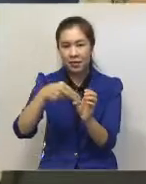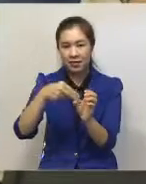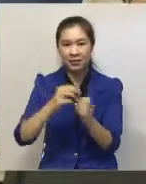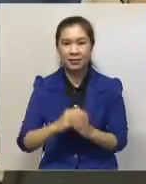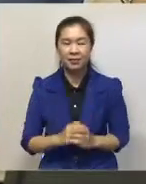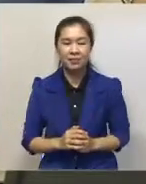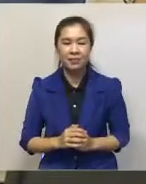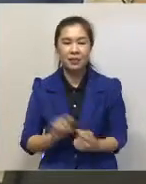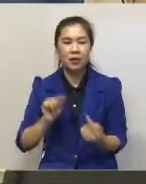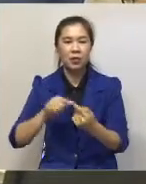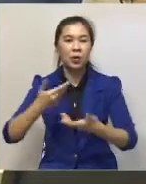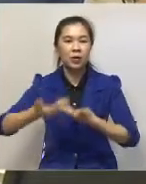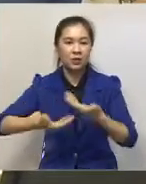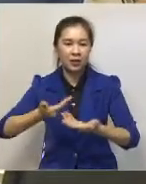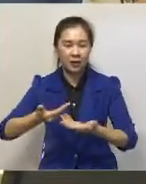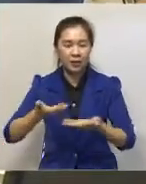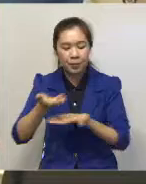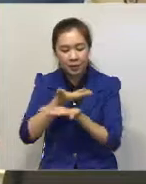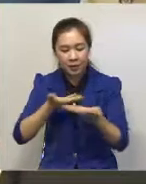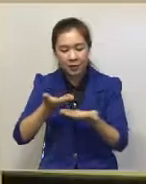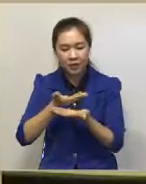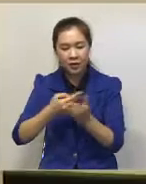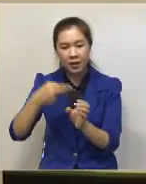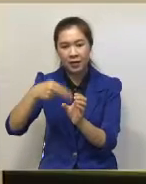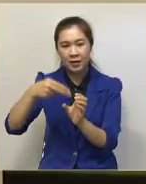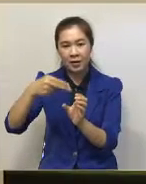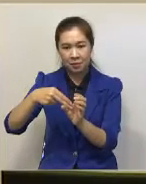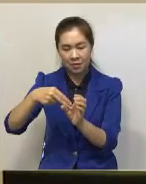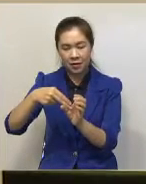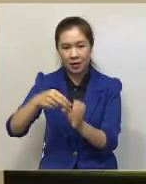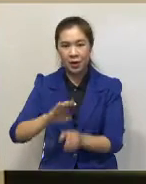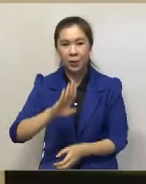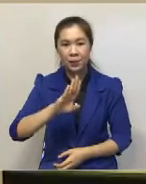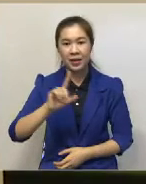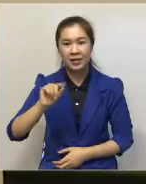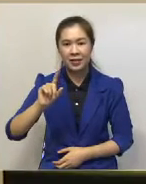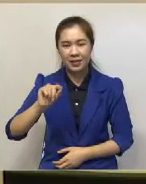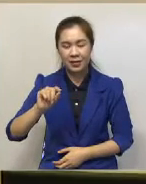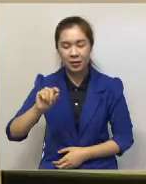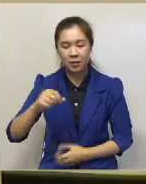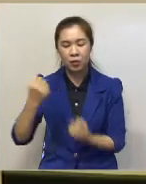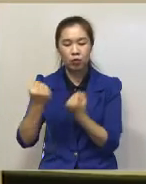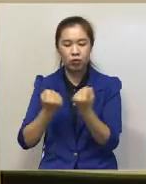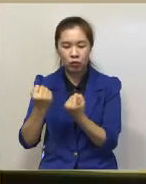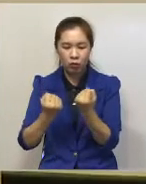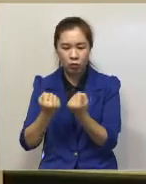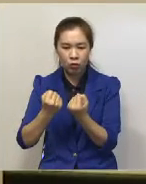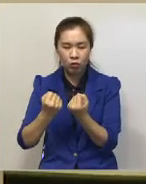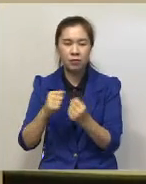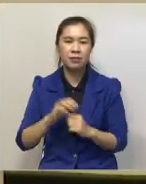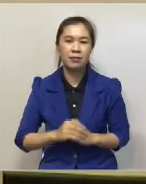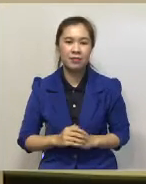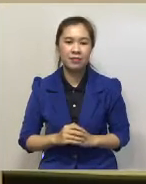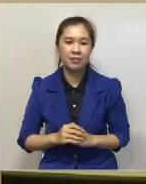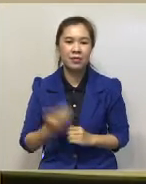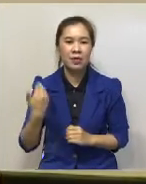าล์มด้านการตลาดพิจารณาให้มีการเร่งใช้น้ำมันดีเซลหมุนเร็ว B20 ในรถยนต์บรรทุกขนาดใหญ่